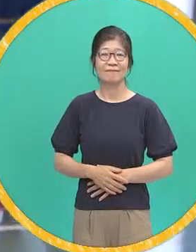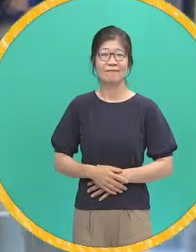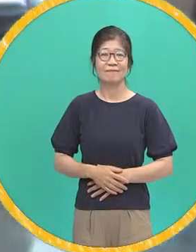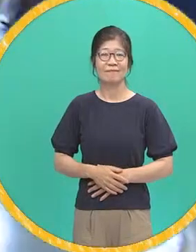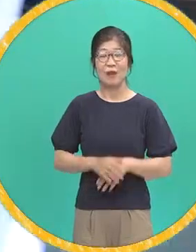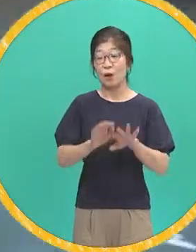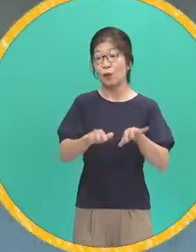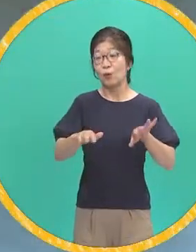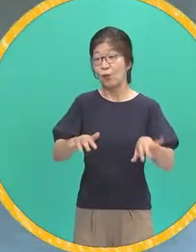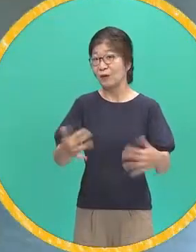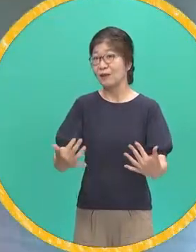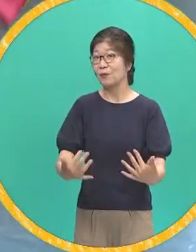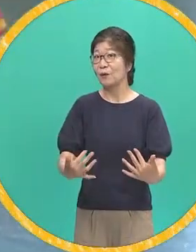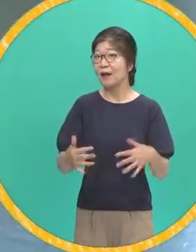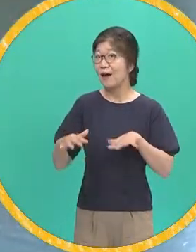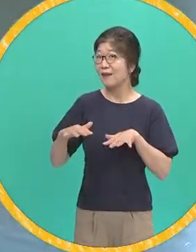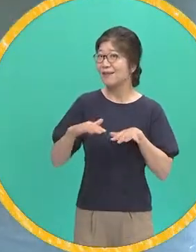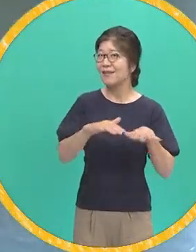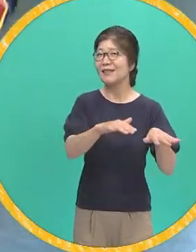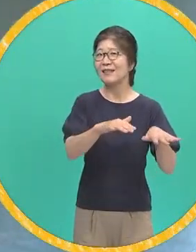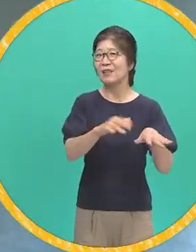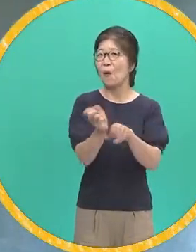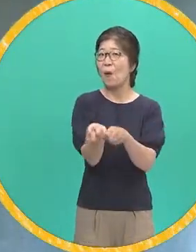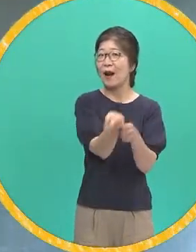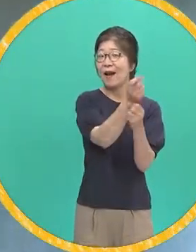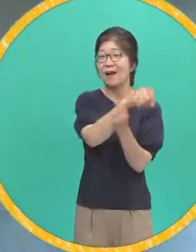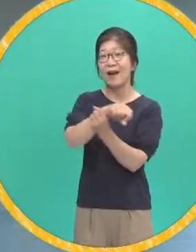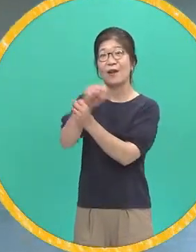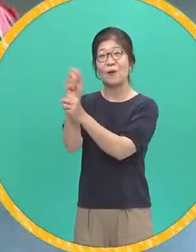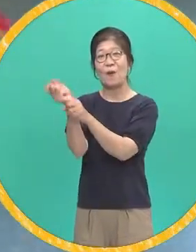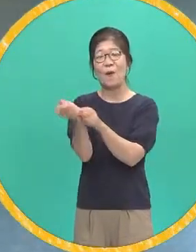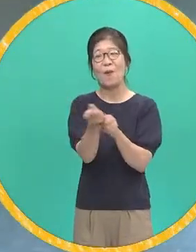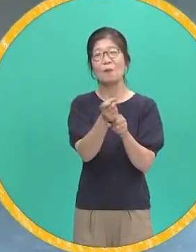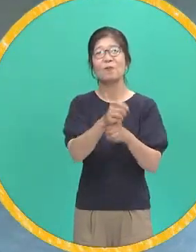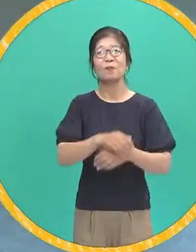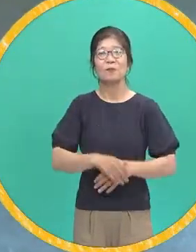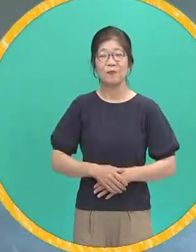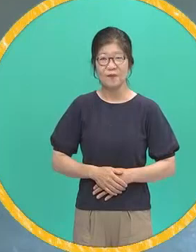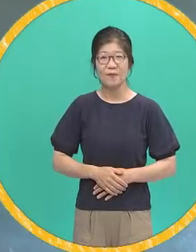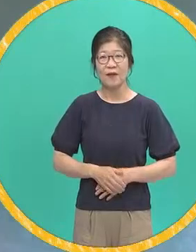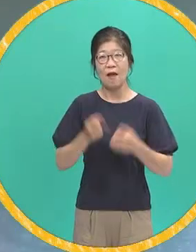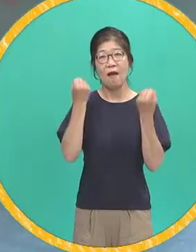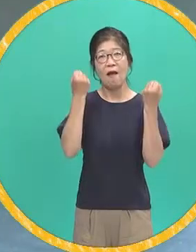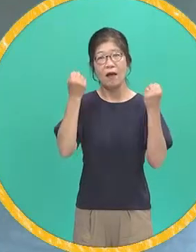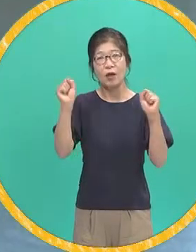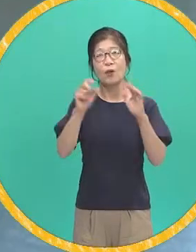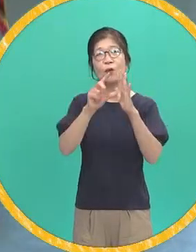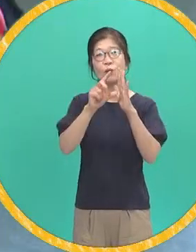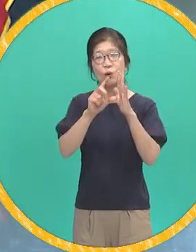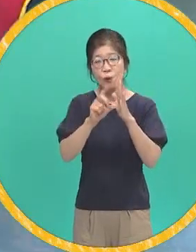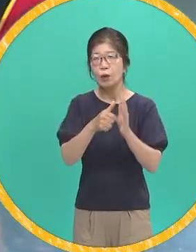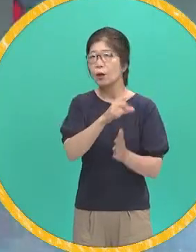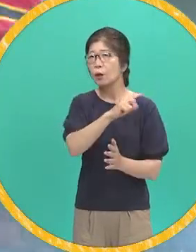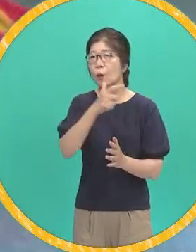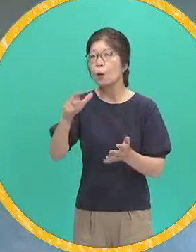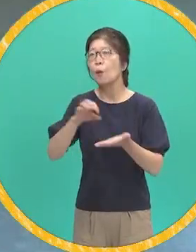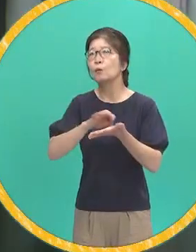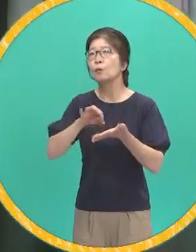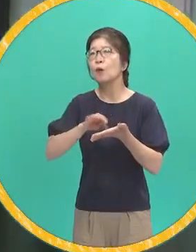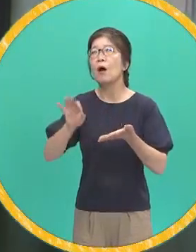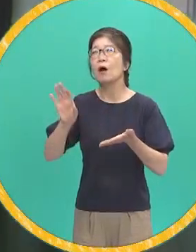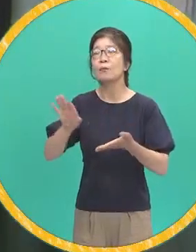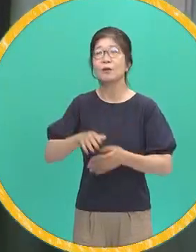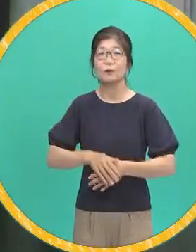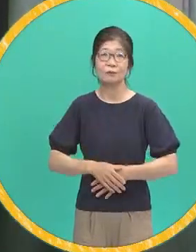達からも大人気のカラーガードその特徴の一つが演技で使用する様々な道具です